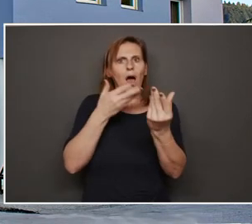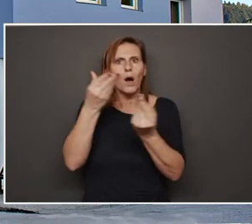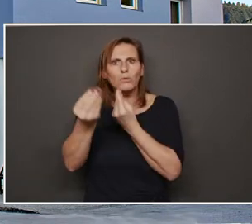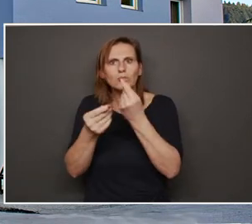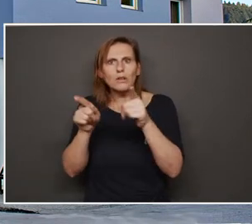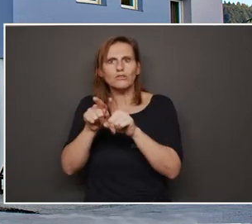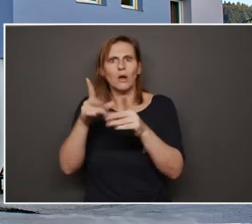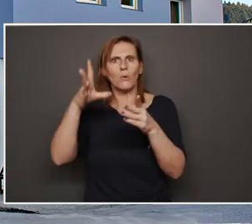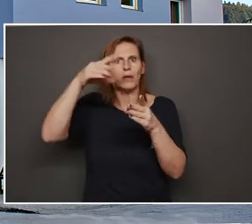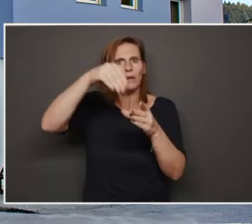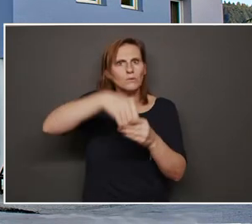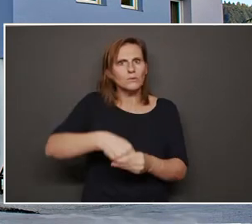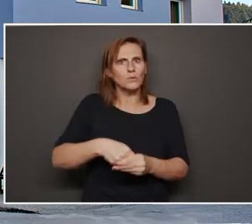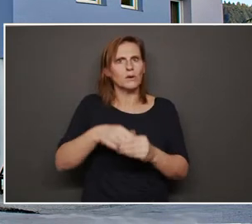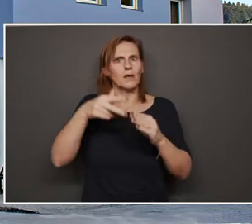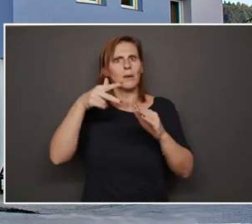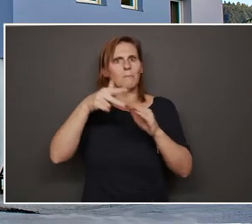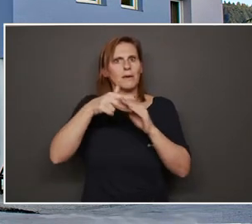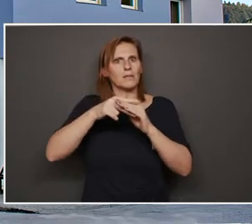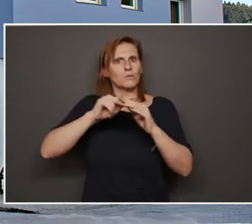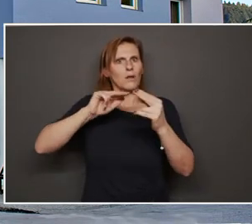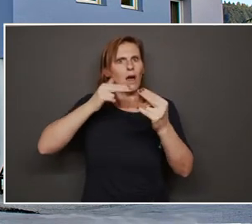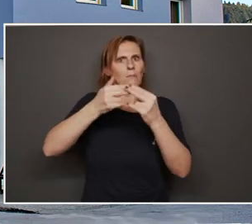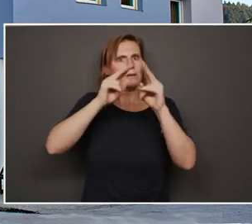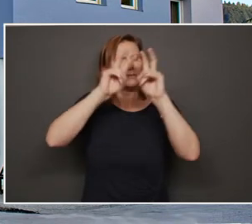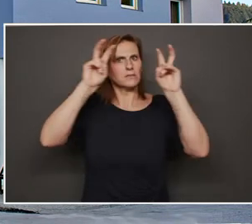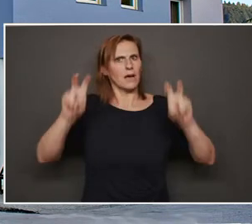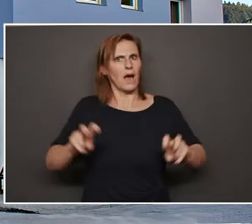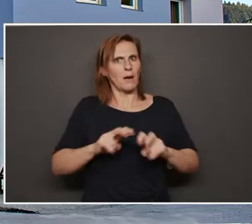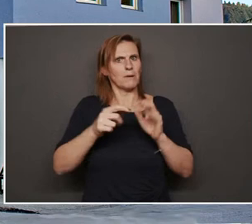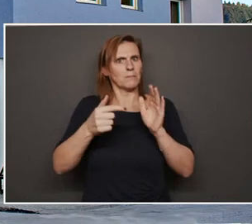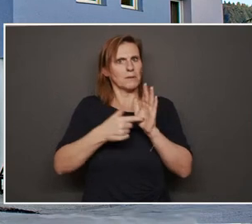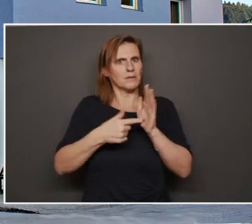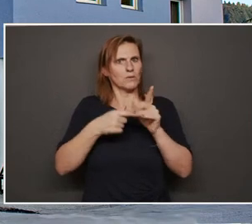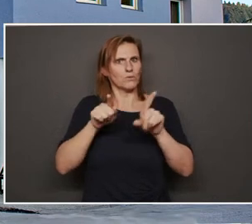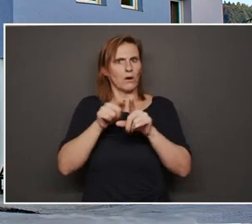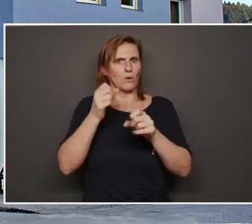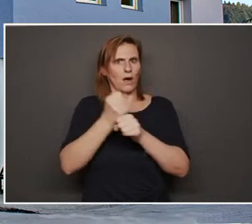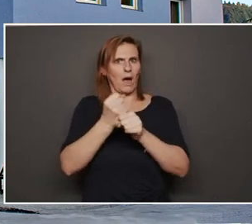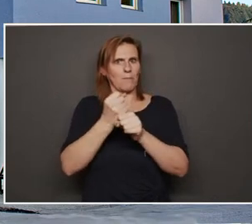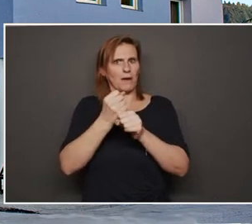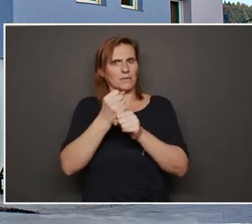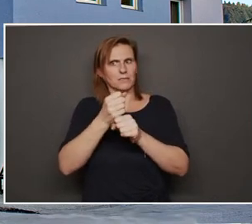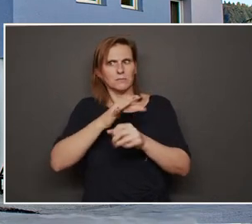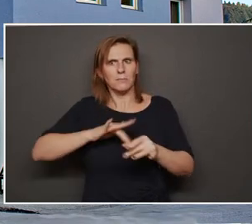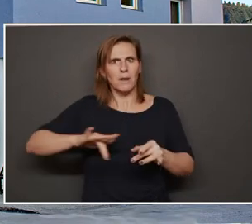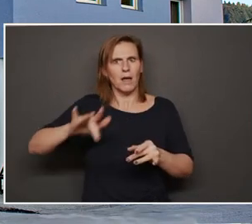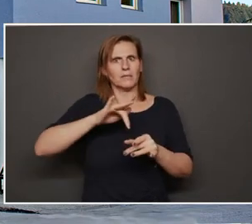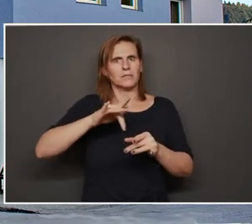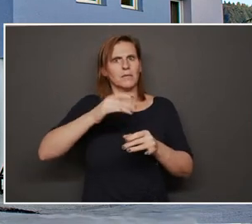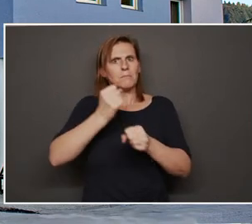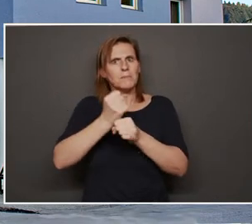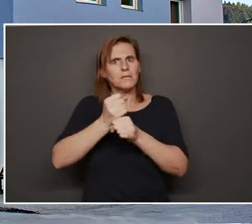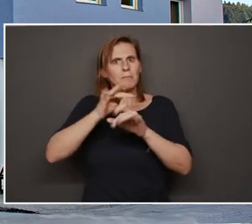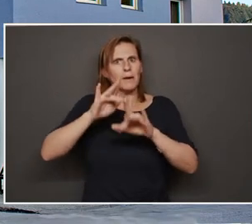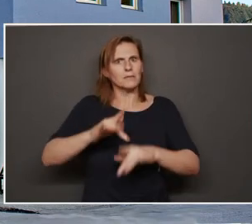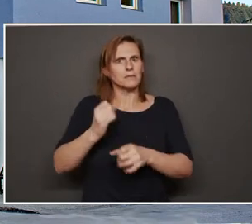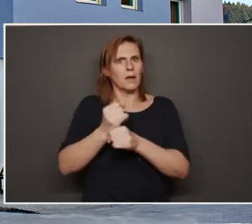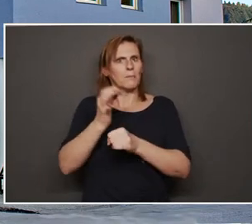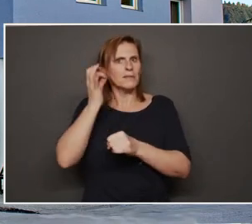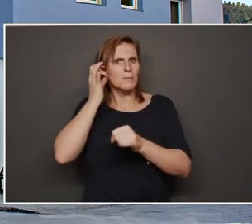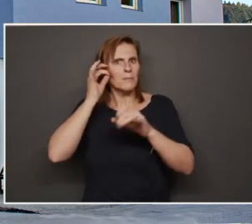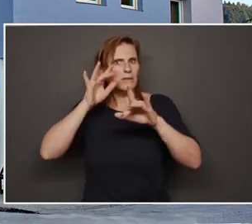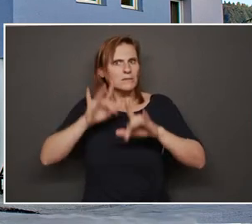Behinderungsbedingte Anpassungen der Rahmenbedingungen und des Arbeitsumfeldes, um ihre Mitarbeiter und Mitarbeiterinnen mit